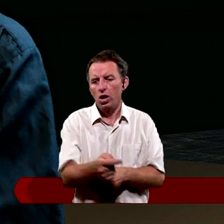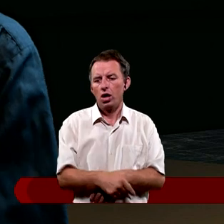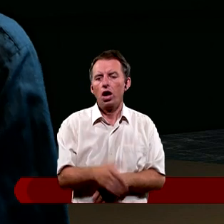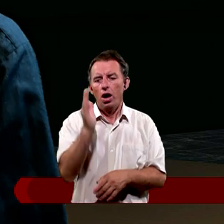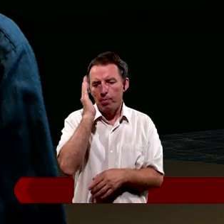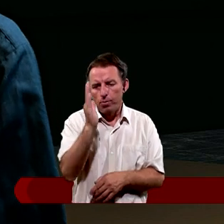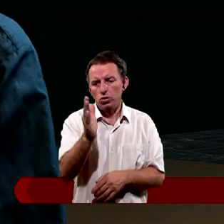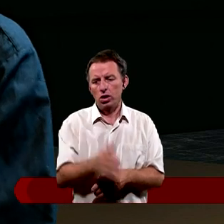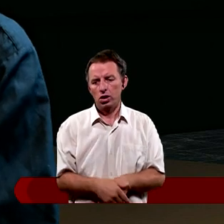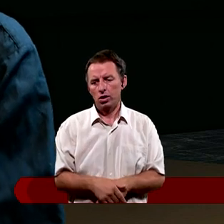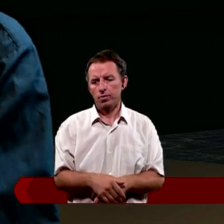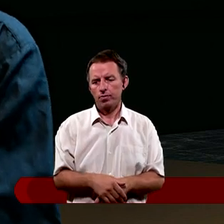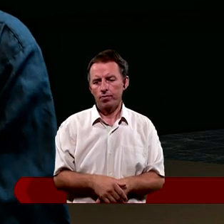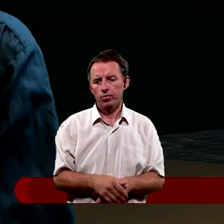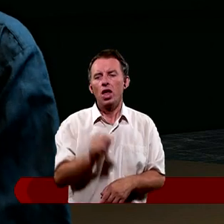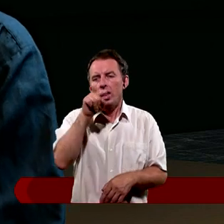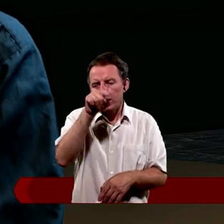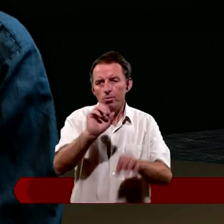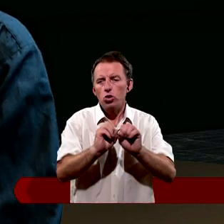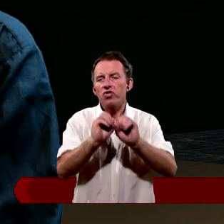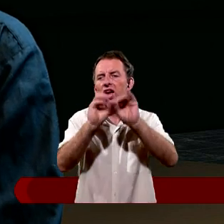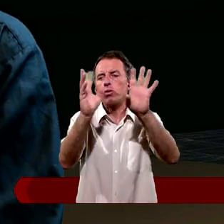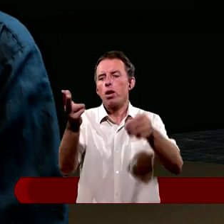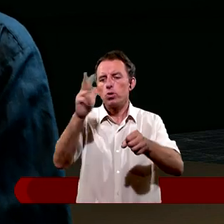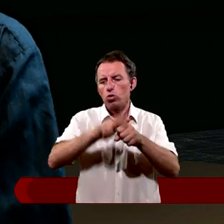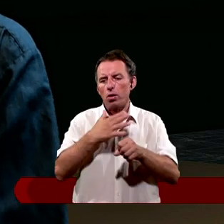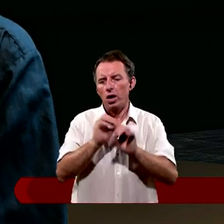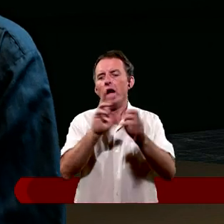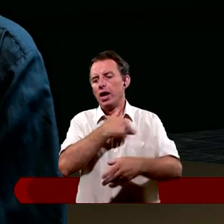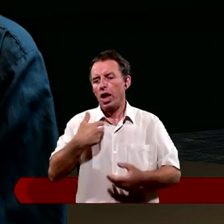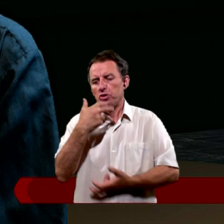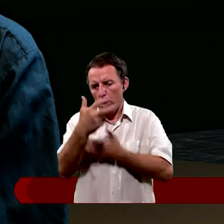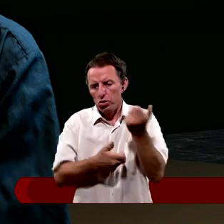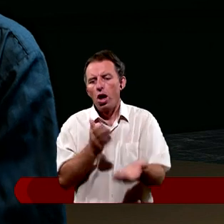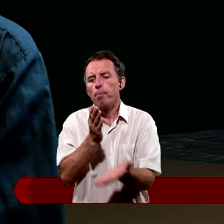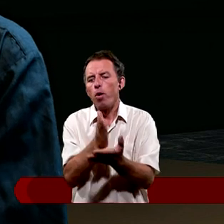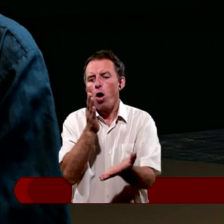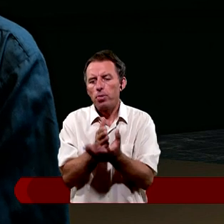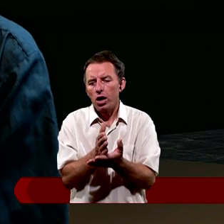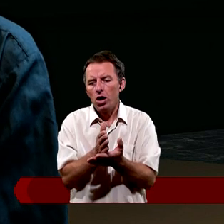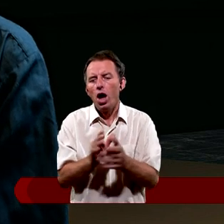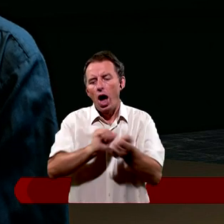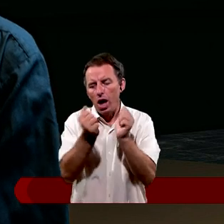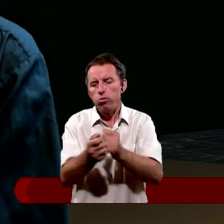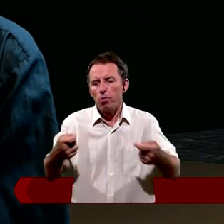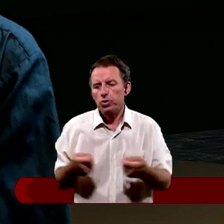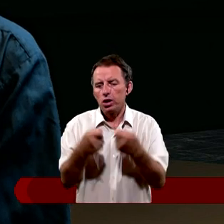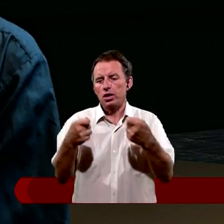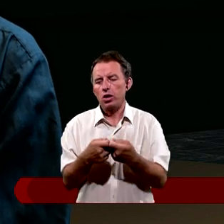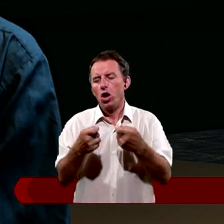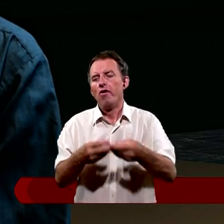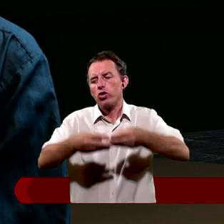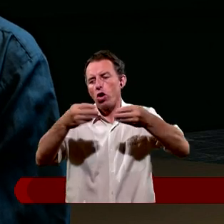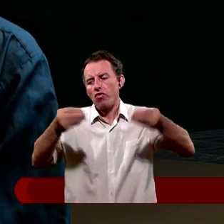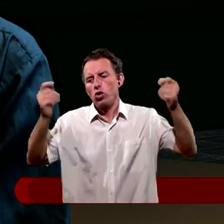światłością, bądźcie tam tymi światłami, które mają świecić. Nasze czyny pomagają lub przeszkadzają w